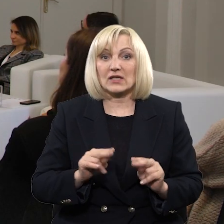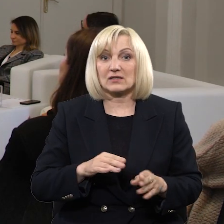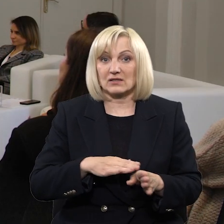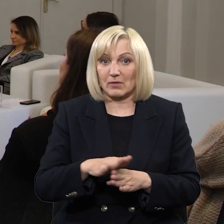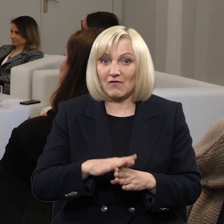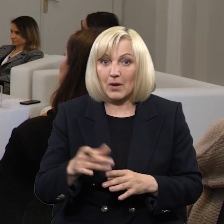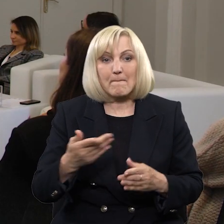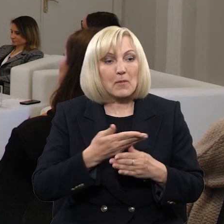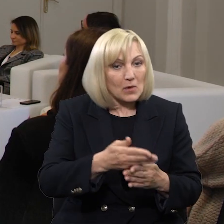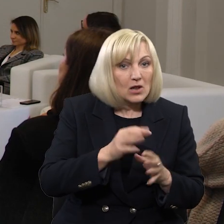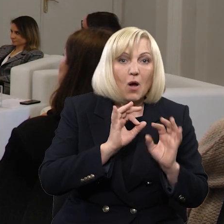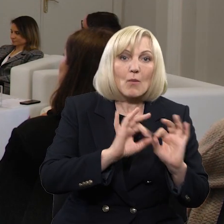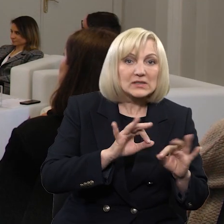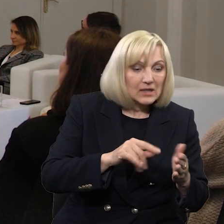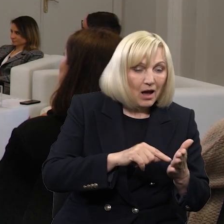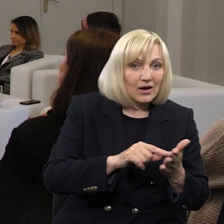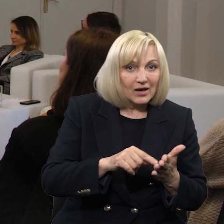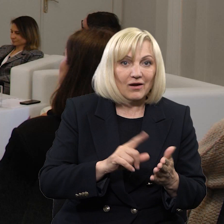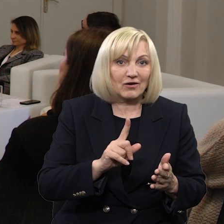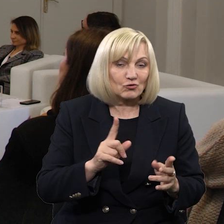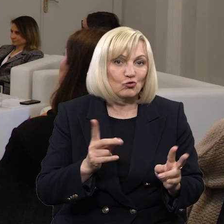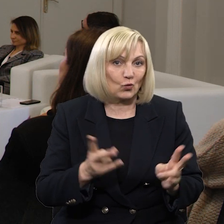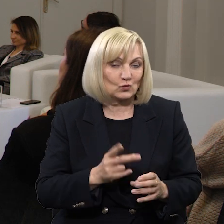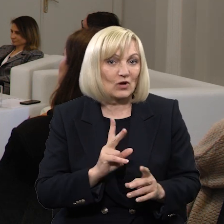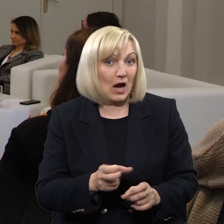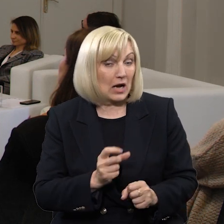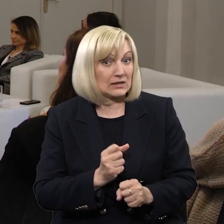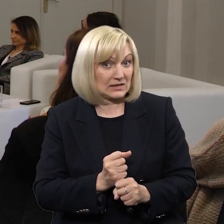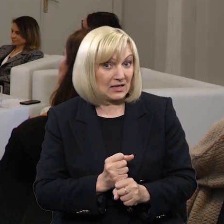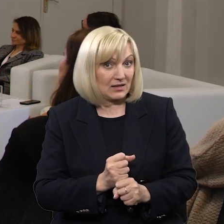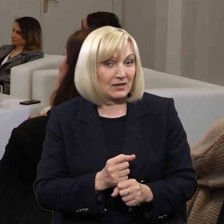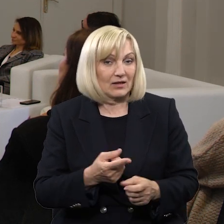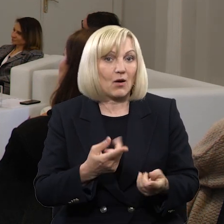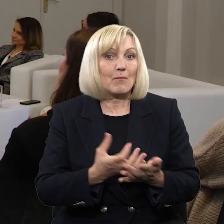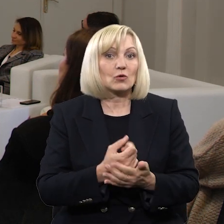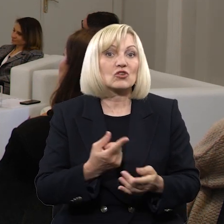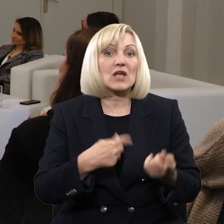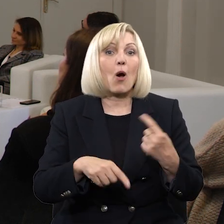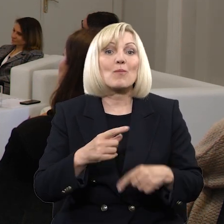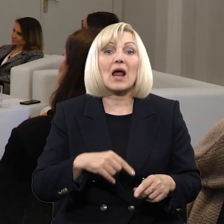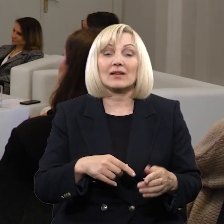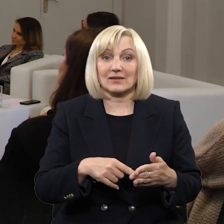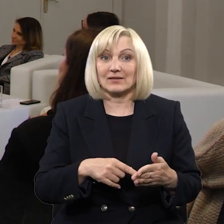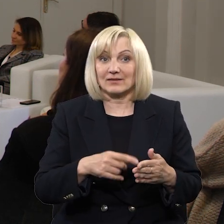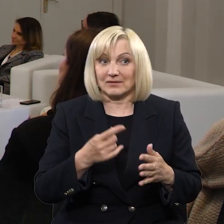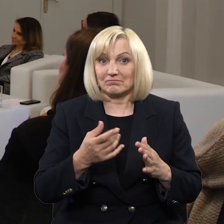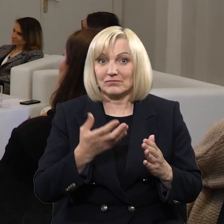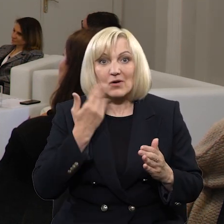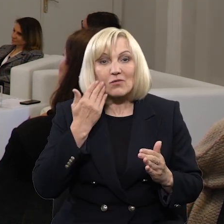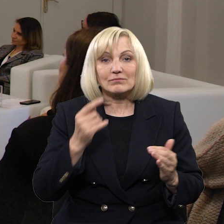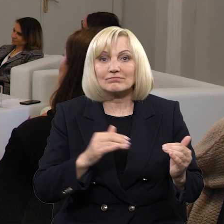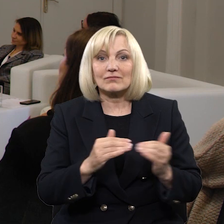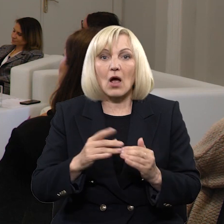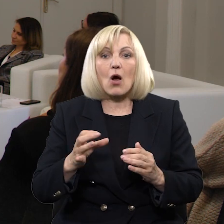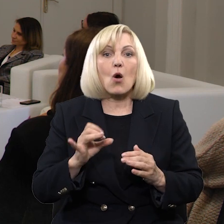посетителям помогали консультировали таким образом обратной стороной этой цифровой медали в музее стал